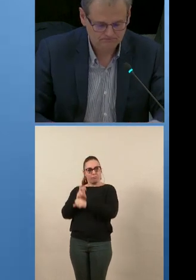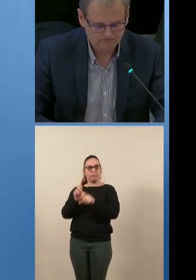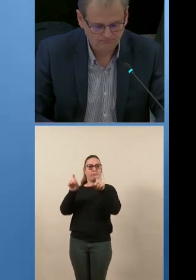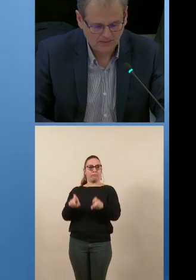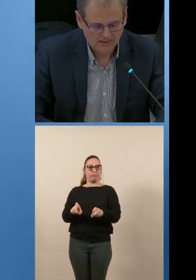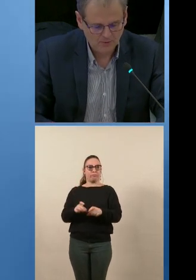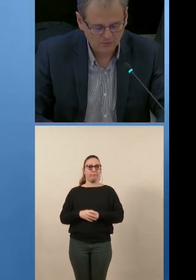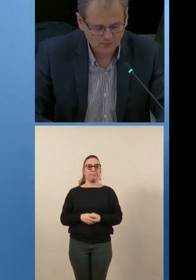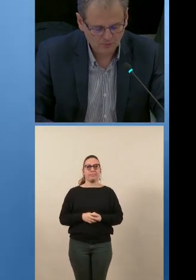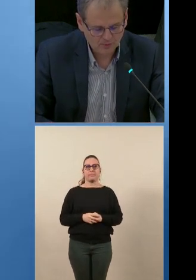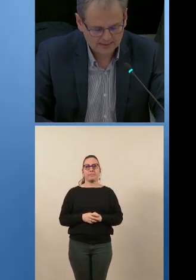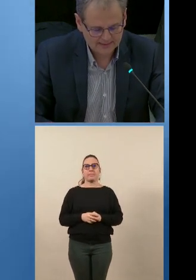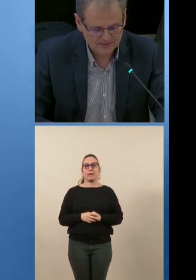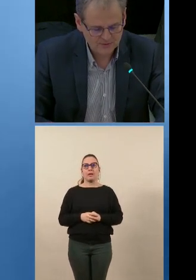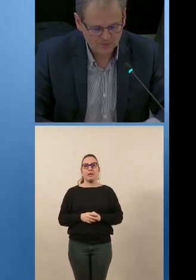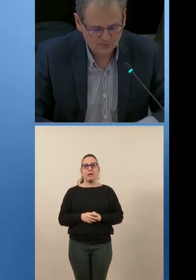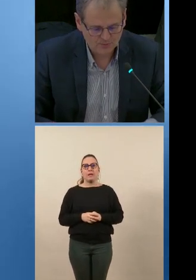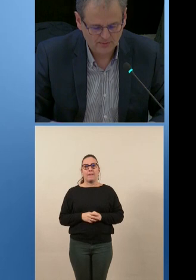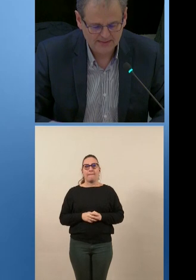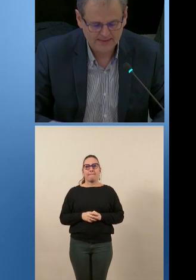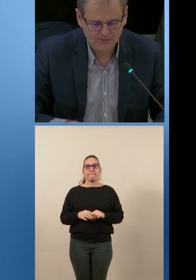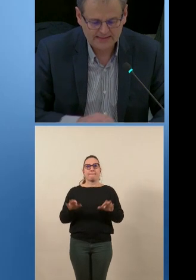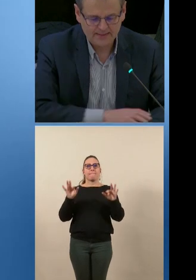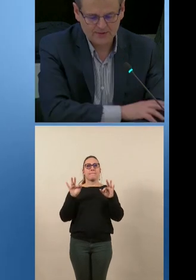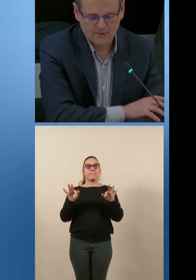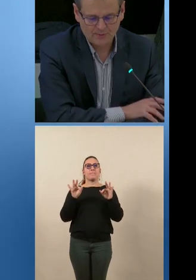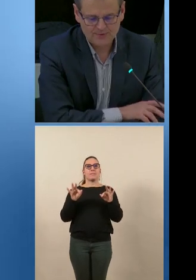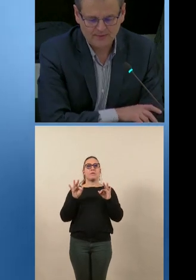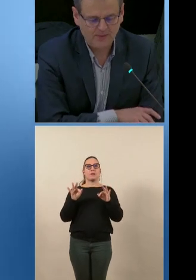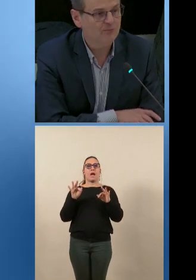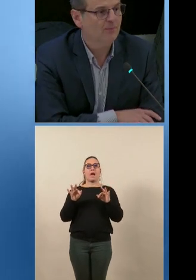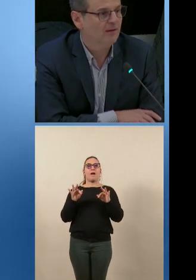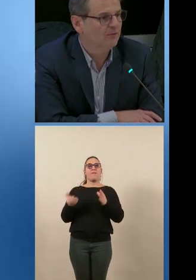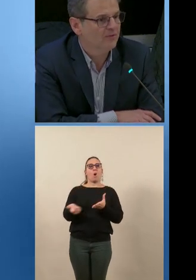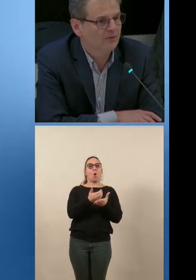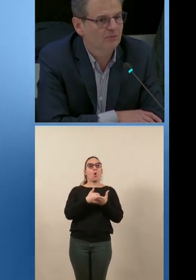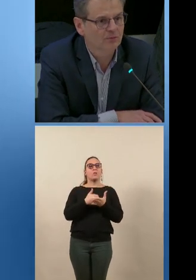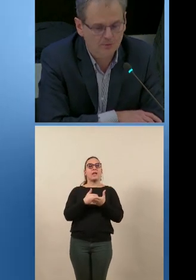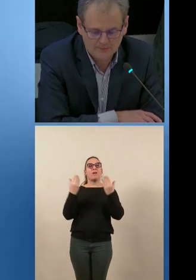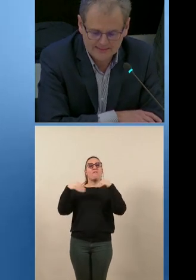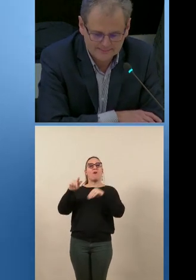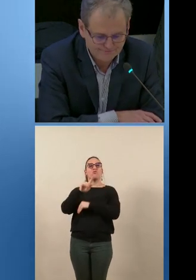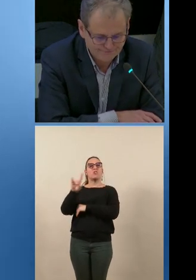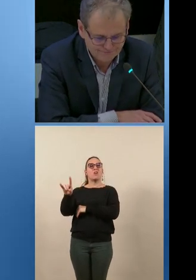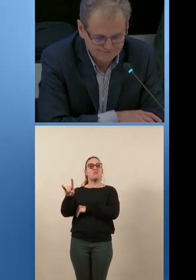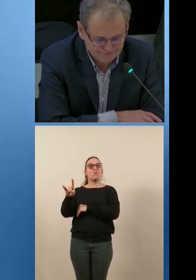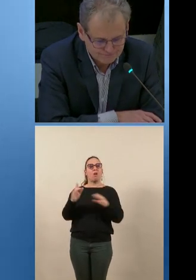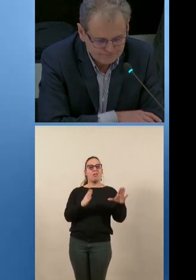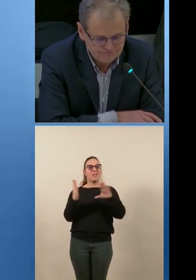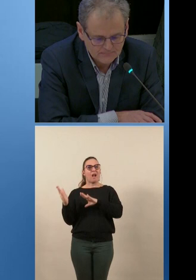d'équilibre alors sur la question liée au décalage de la recette prévu par la vente des actions de Grenoble